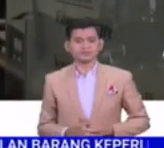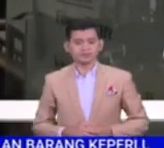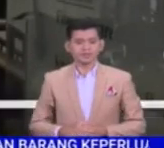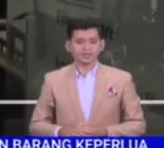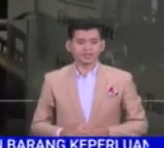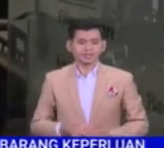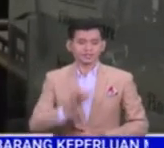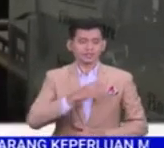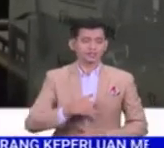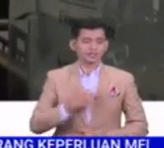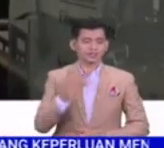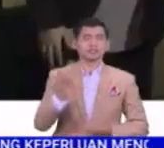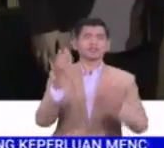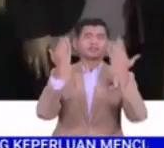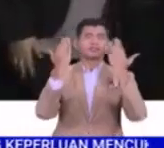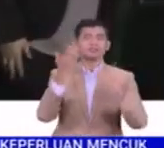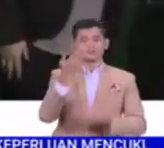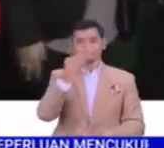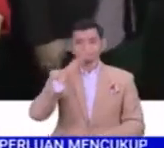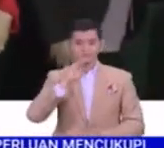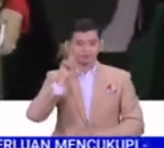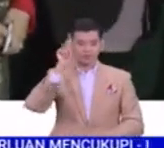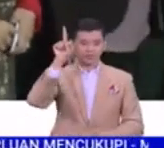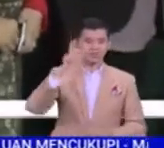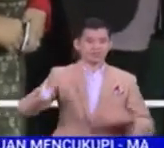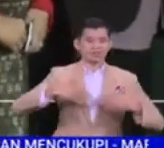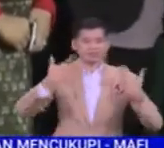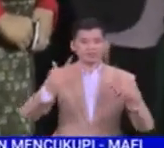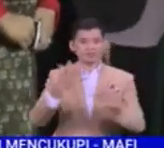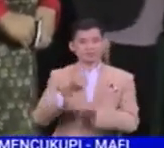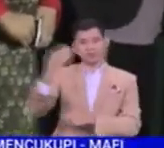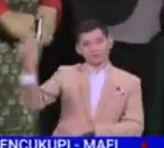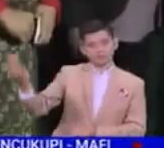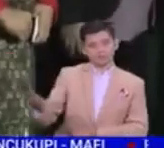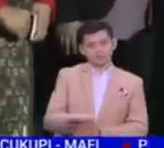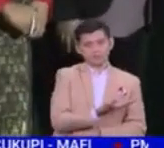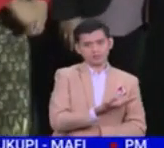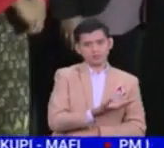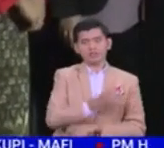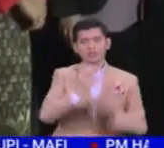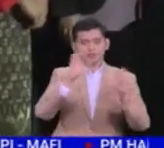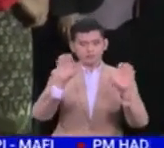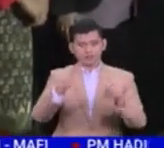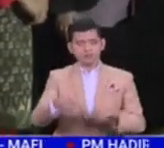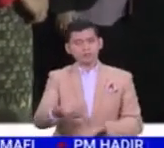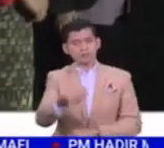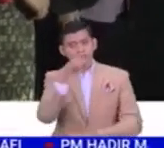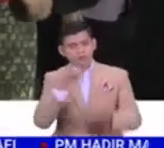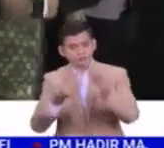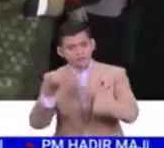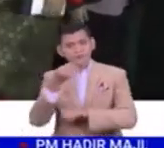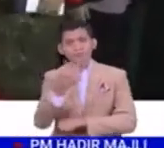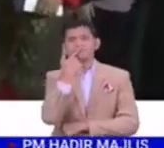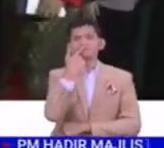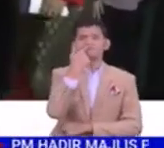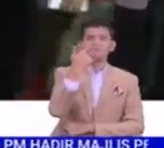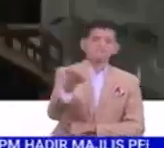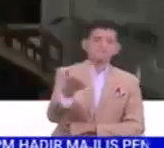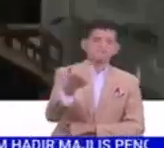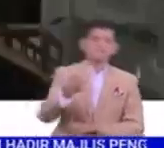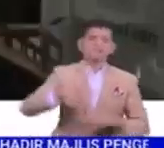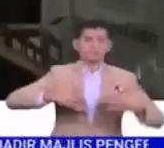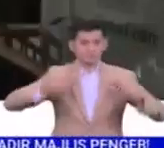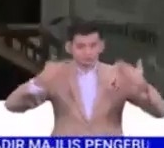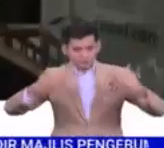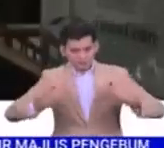Rasa senang, syukur alhamdulillah lah. Sebab dapat jemputan. Dapat makan sedap-sedap. Rasa seronok lah makan sini